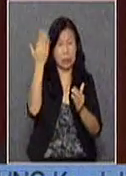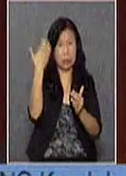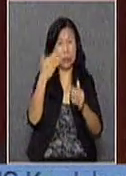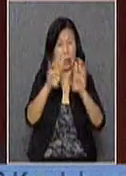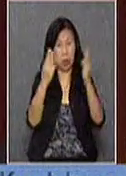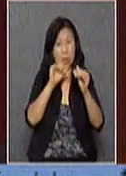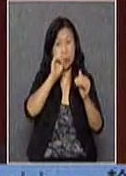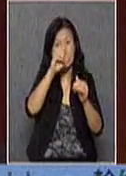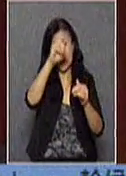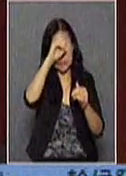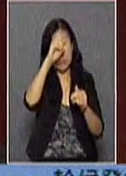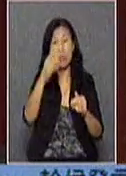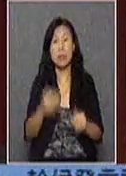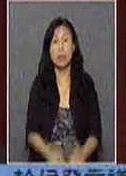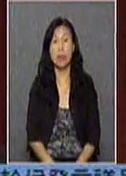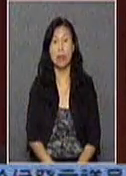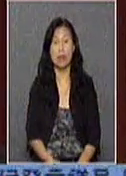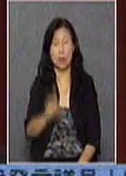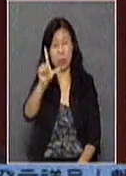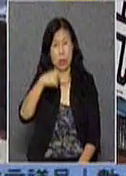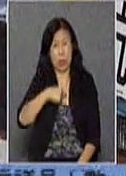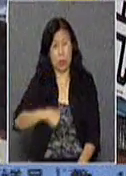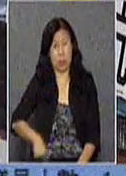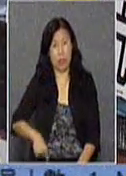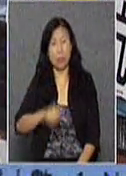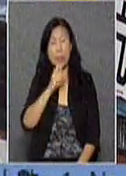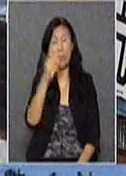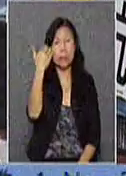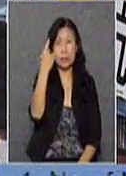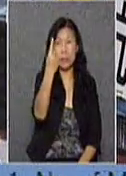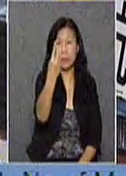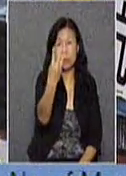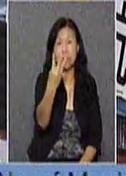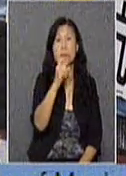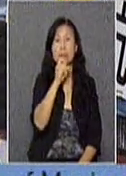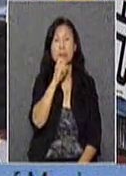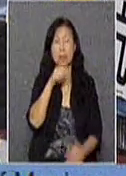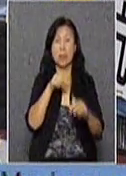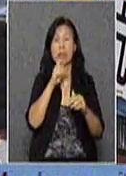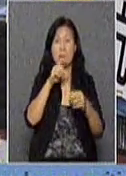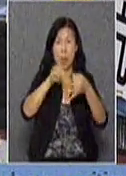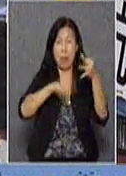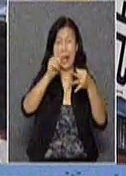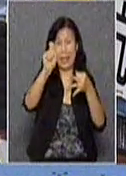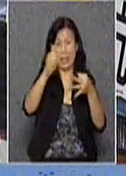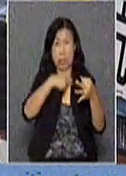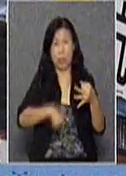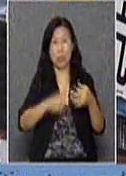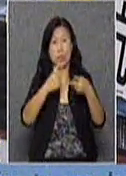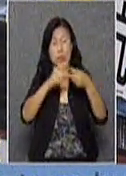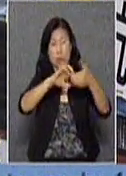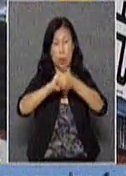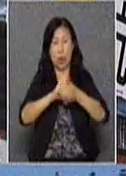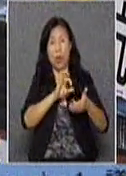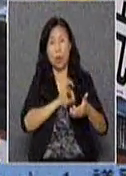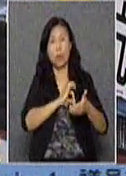都會記得當時因為梁國雄議員嘅話，佢多次係指責譚耀宗議員、工聯會同埋呢個民